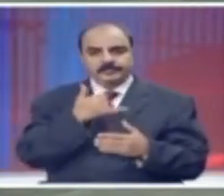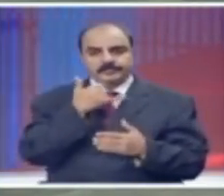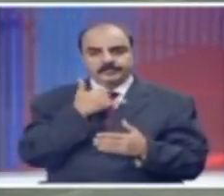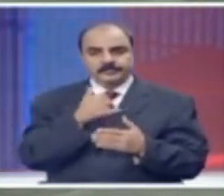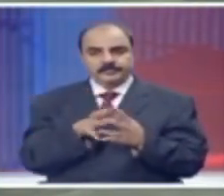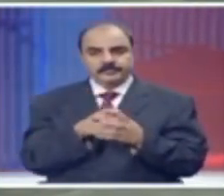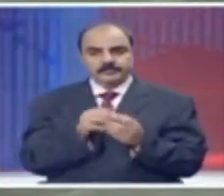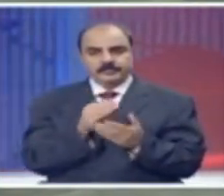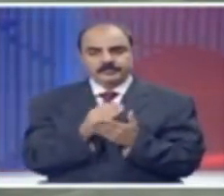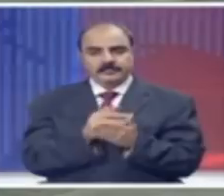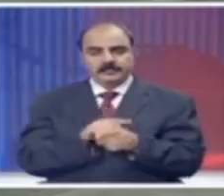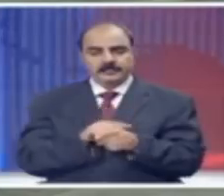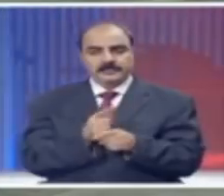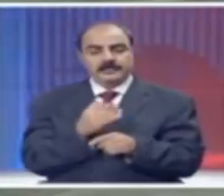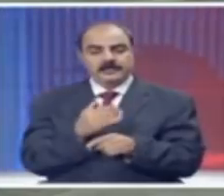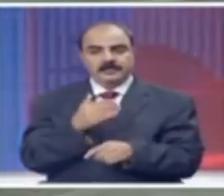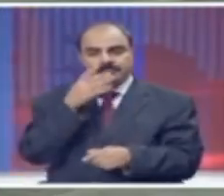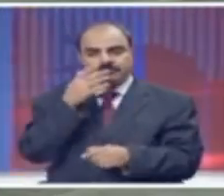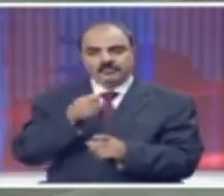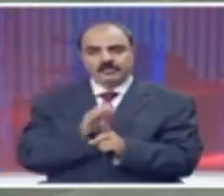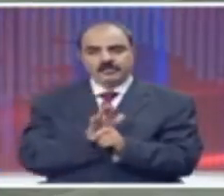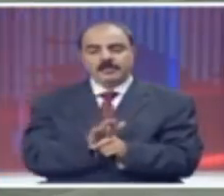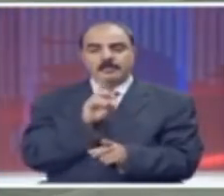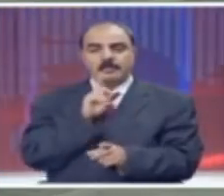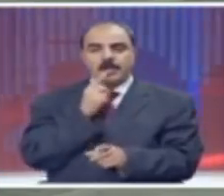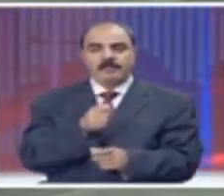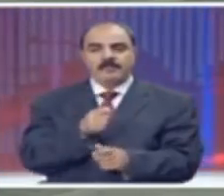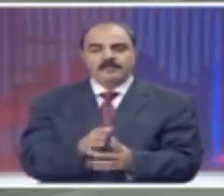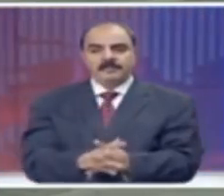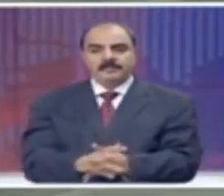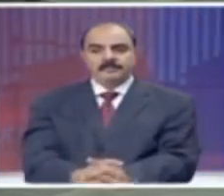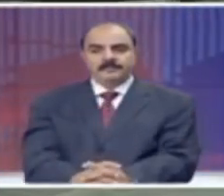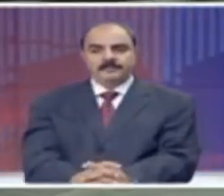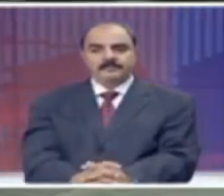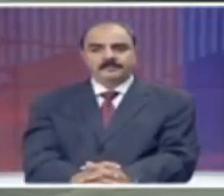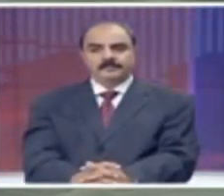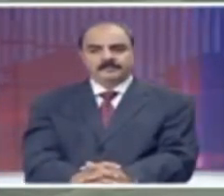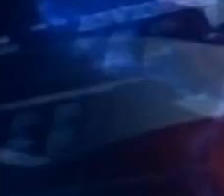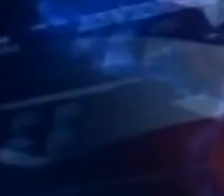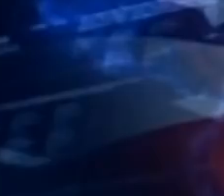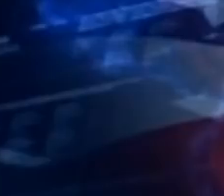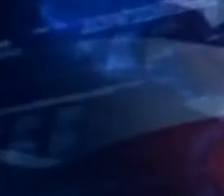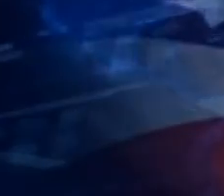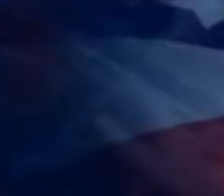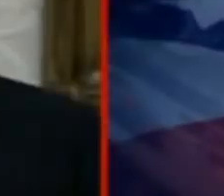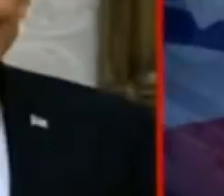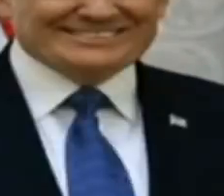كل التفاصيل في الساعات القادمة أشكرك شكرا جزيلا زميل محمد عبد الله مراسل أخبار مصر.